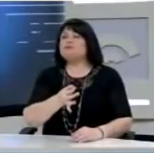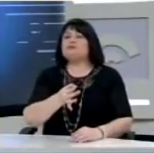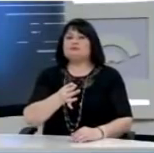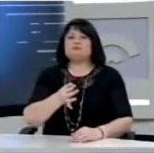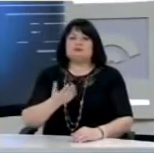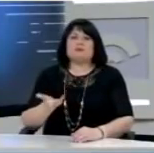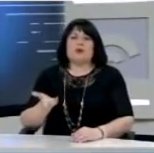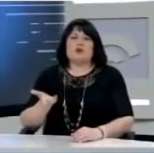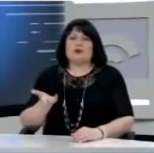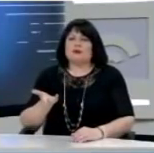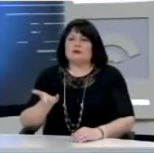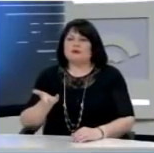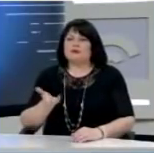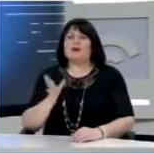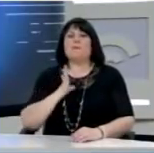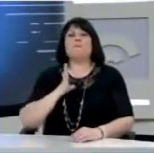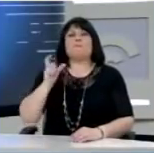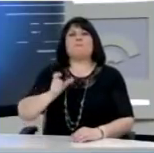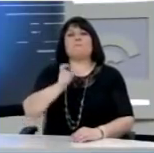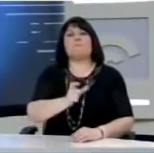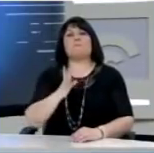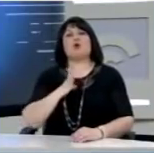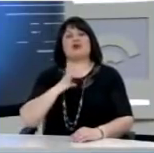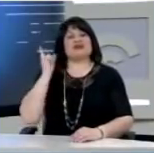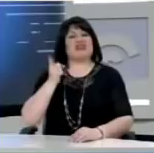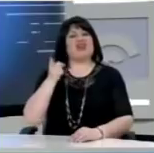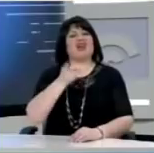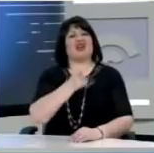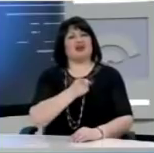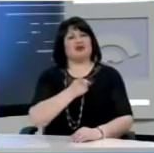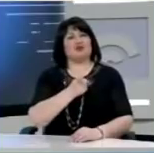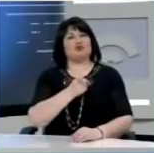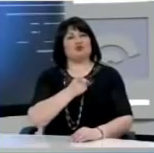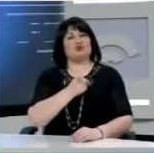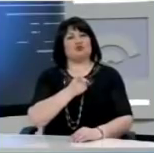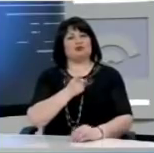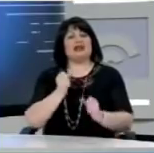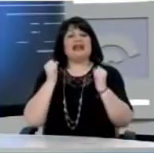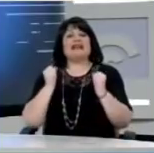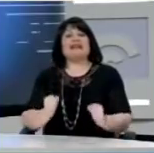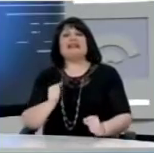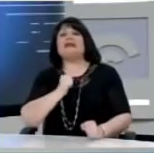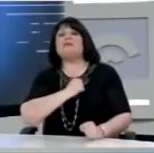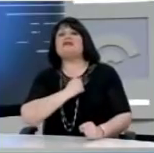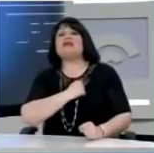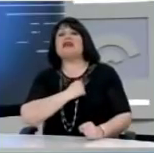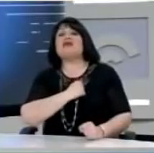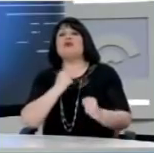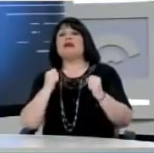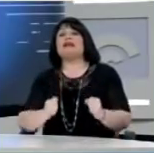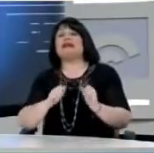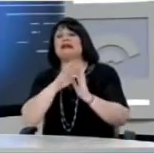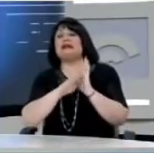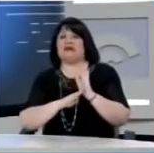ότι οι πολίτες θα μας κρίνουν με βάση τις θέσεις και τις απόψεις μας. Εγώ